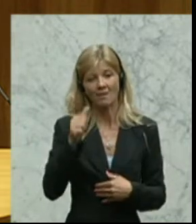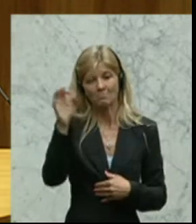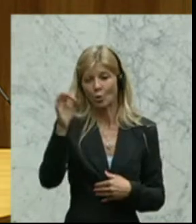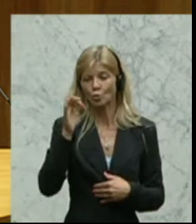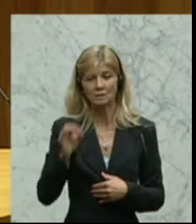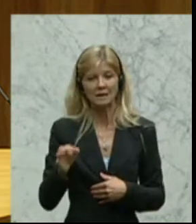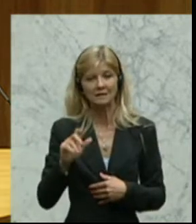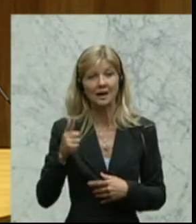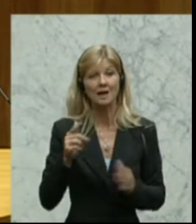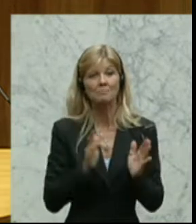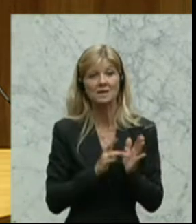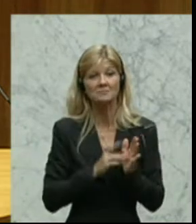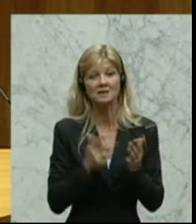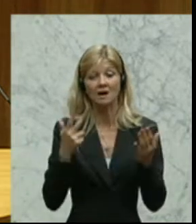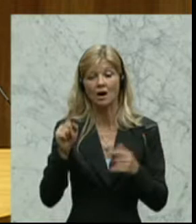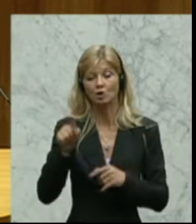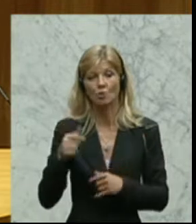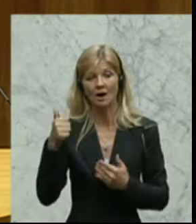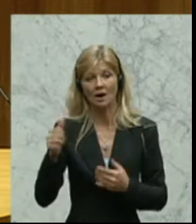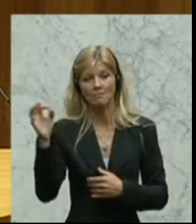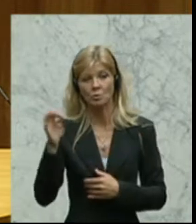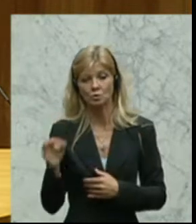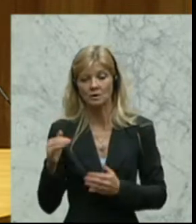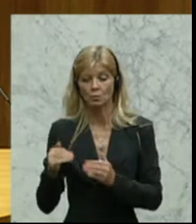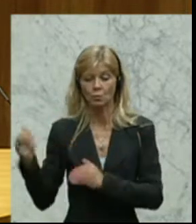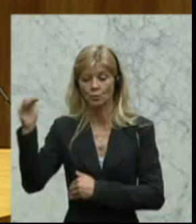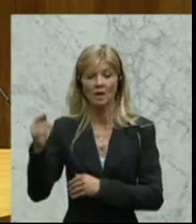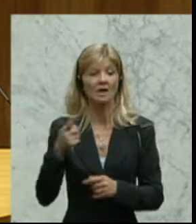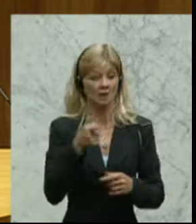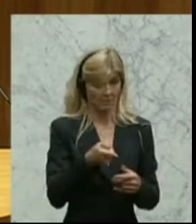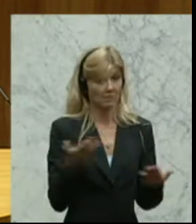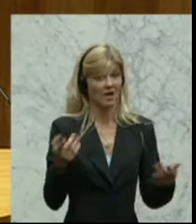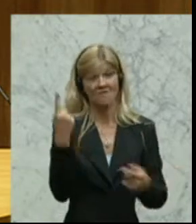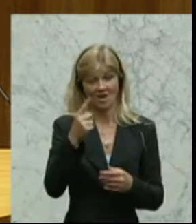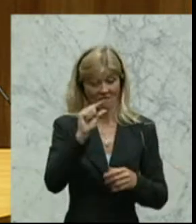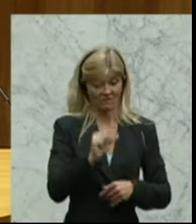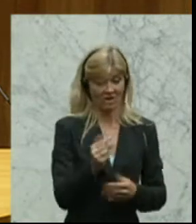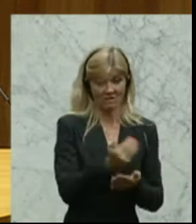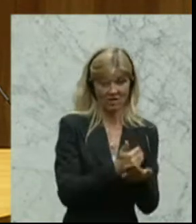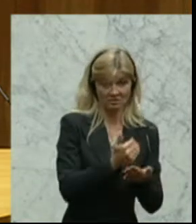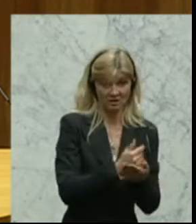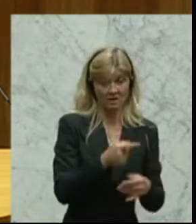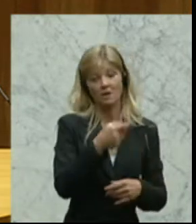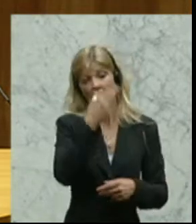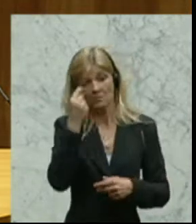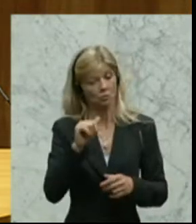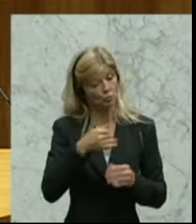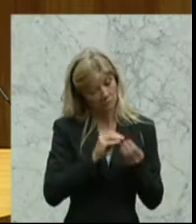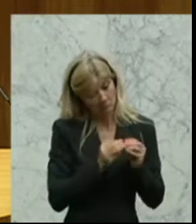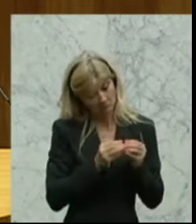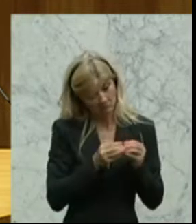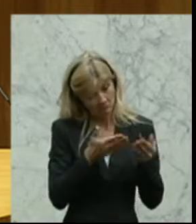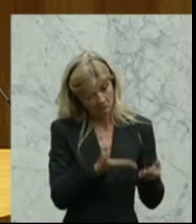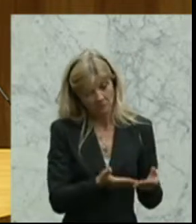es, womit sich die Geringverdiener, das ist es, womit sich die Menschen auseinanderzusetzen haben. Übrigens zum Vergleich in Berlin,